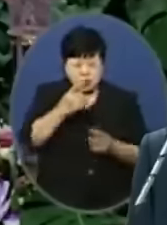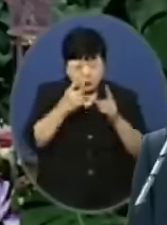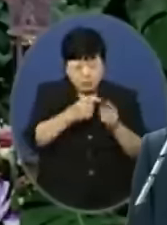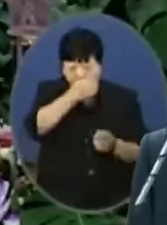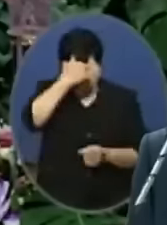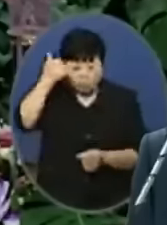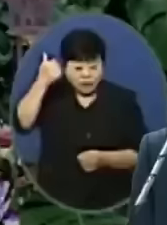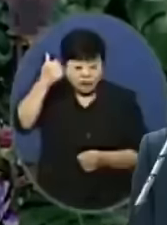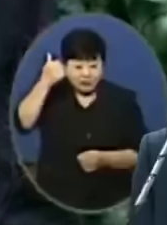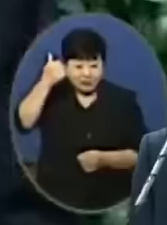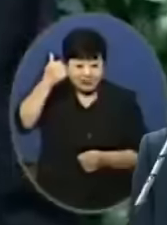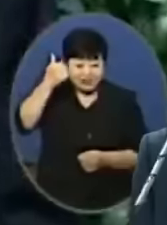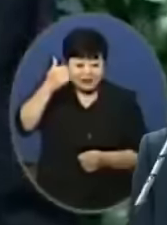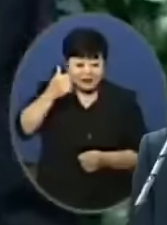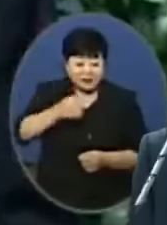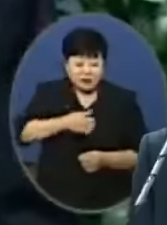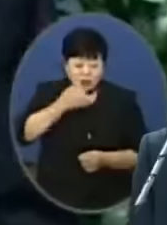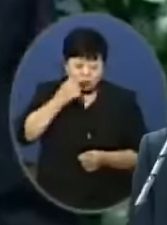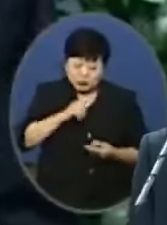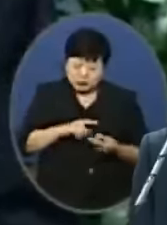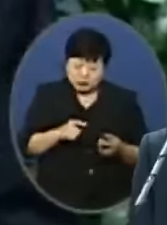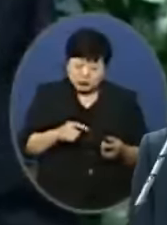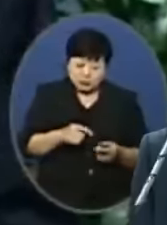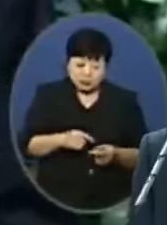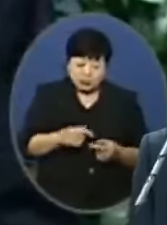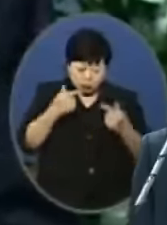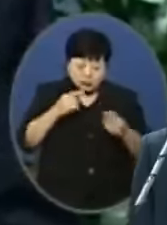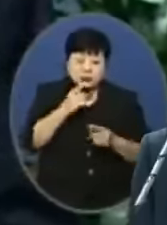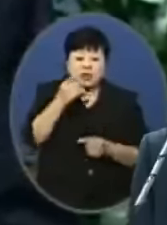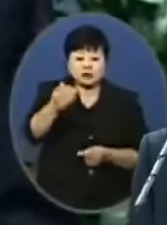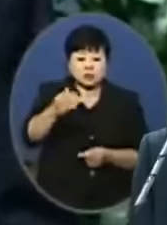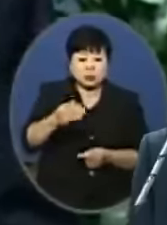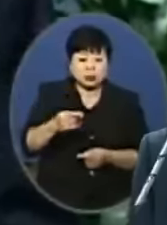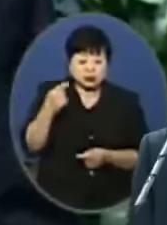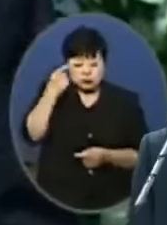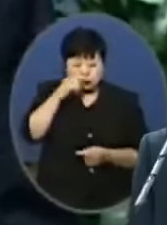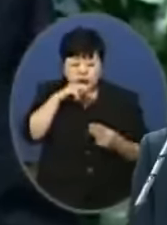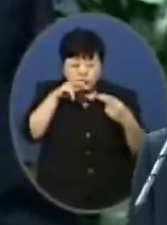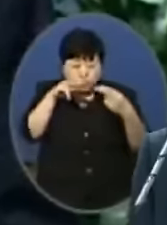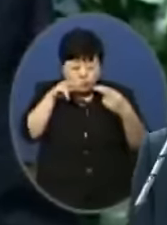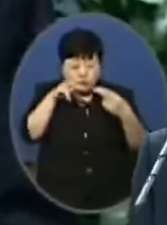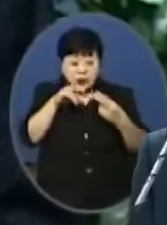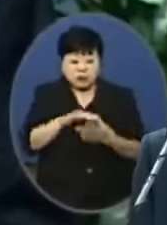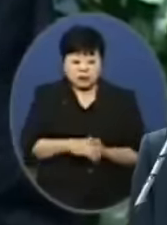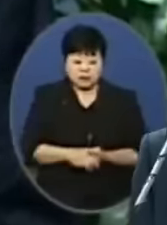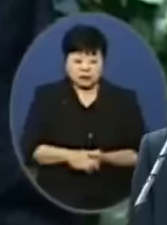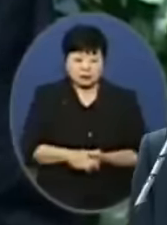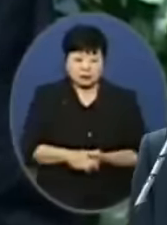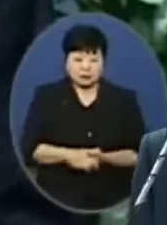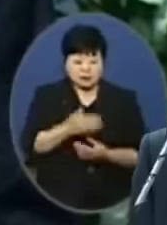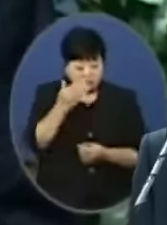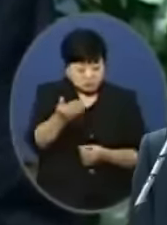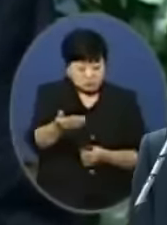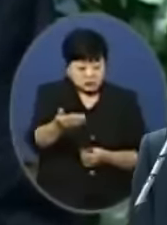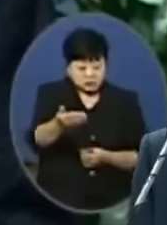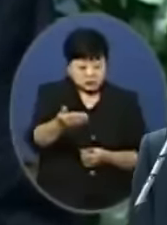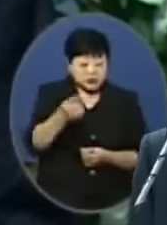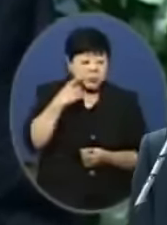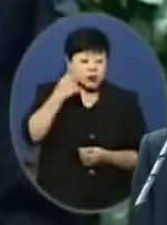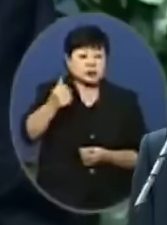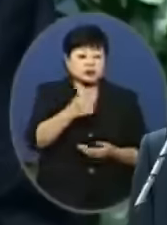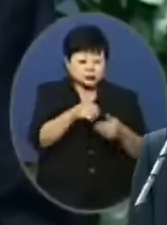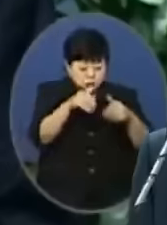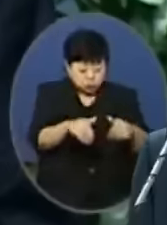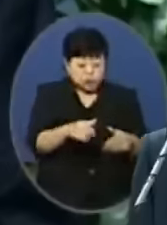노인이 꿈답지 않게 이야기를 해요. 그러면서 내 눈을 쳐다보면서 당신은 목사여